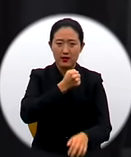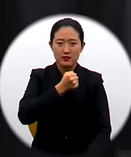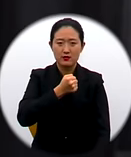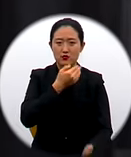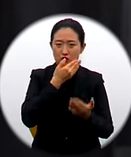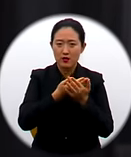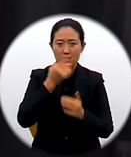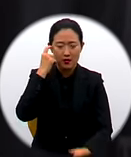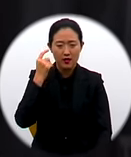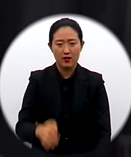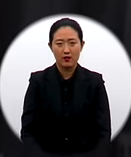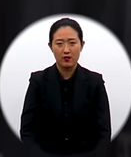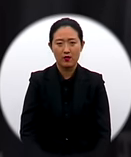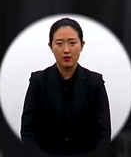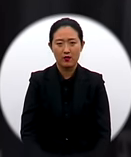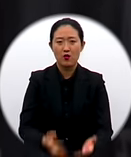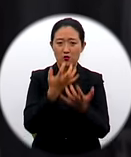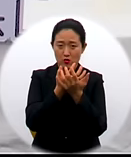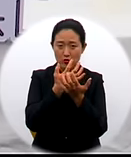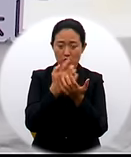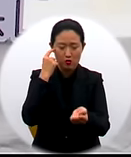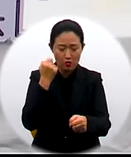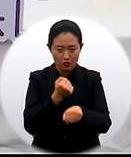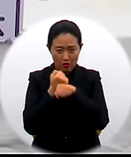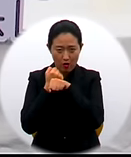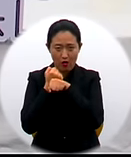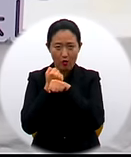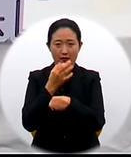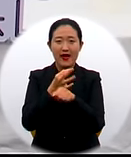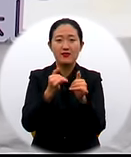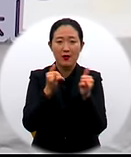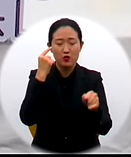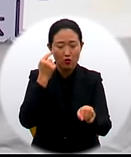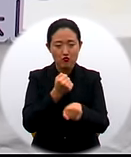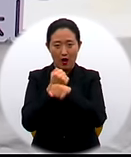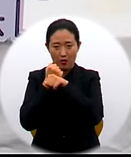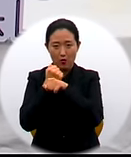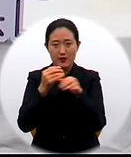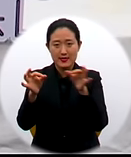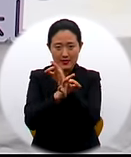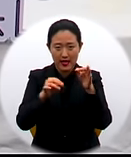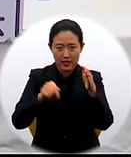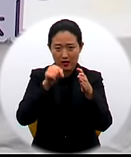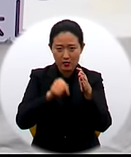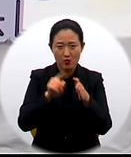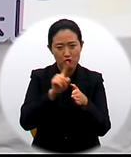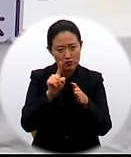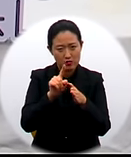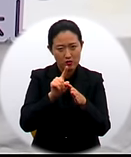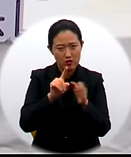데이터를 분석하고 그리고 시장의 빅데이터를 분석해서 우리가 놓치고 있는 부분이 뭔지, 우리가 돌파해야 되는 부분이